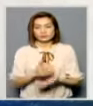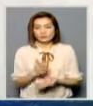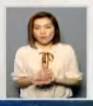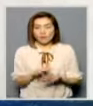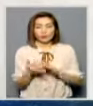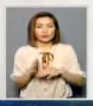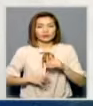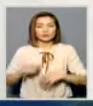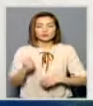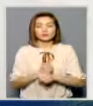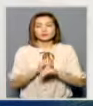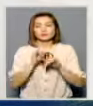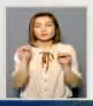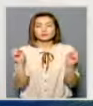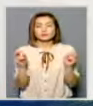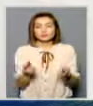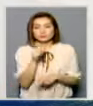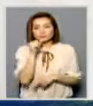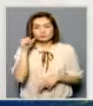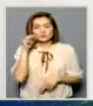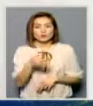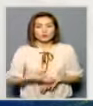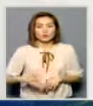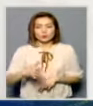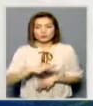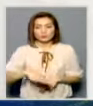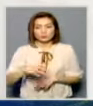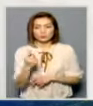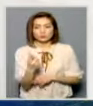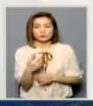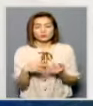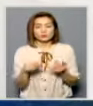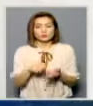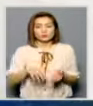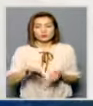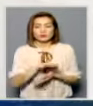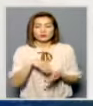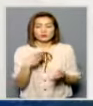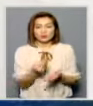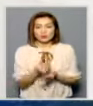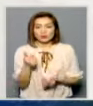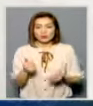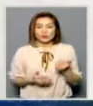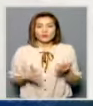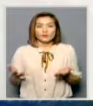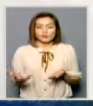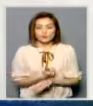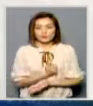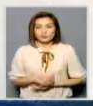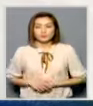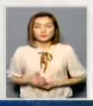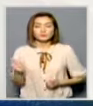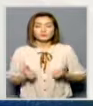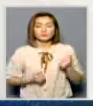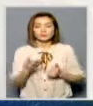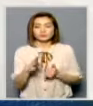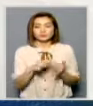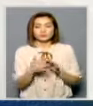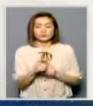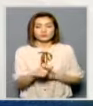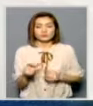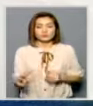Ауыл шаруашылығы өндірісін дамыту мақсатында өткен жылы округ аумағынан 11 жер учаскесі бөлініп конкурс өткізілді. Конкурс нәтижесінде 4 ауыл